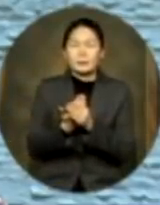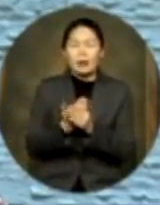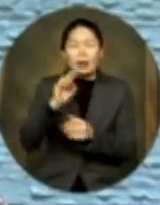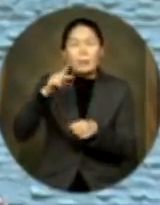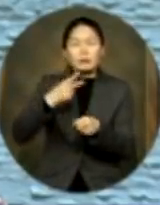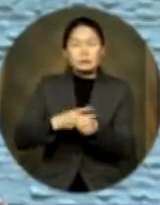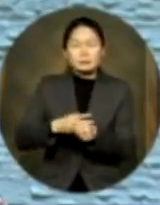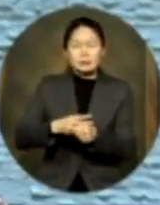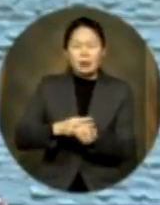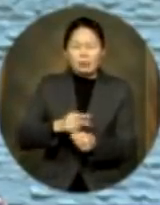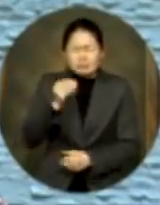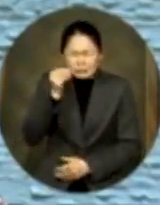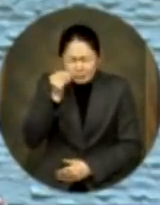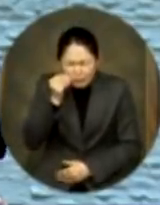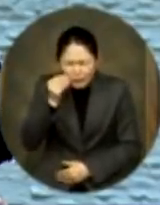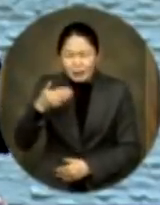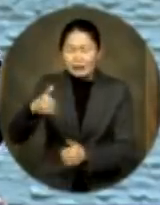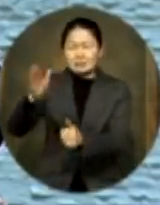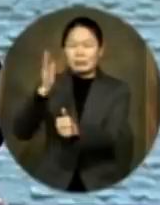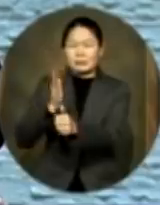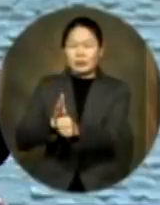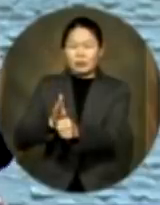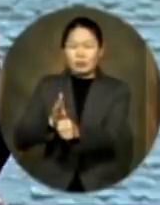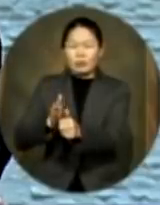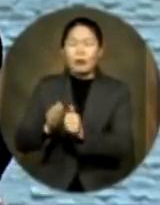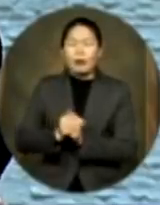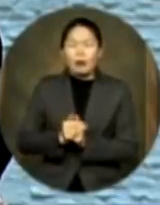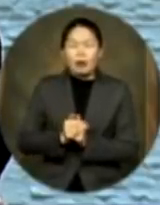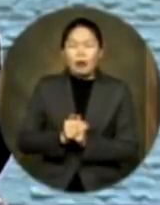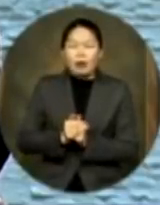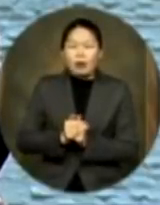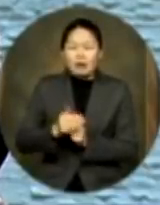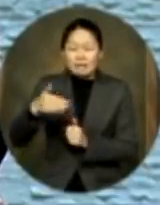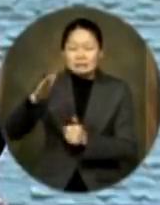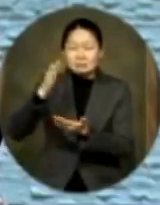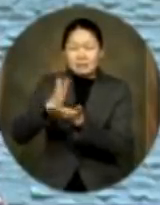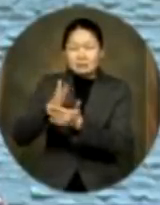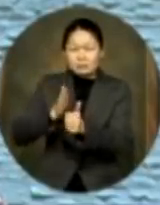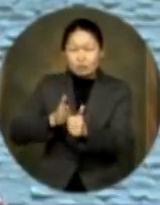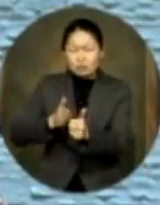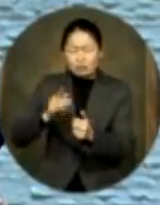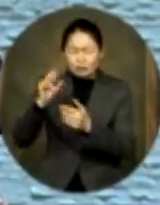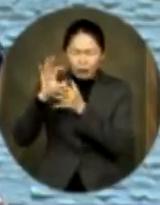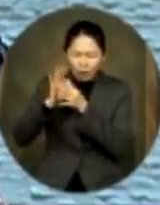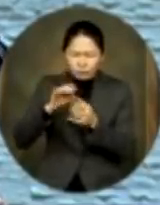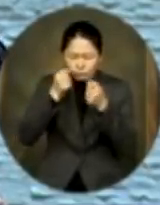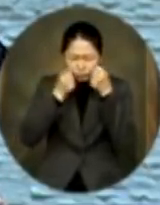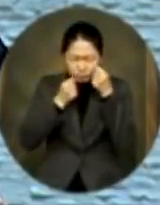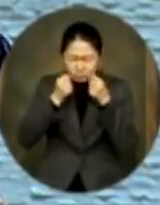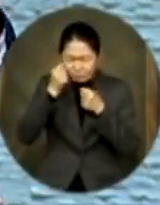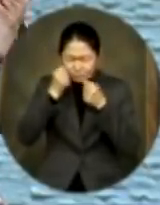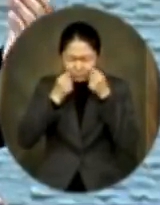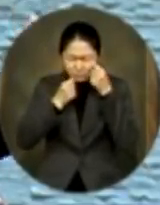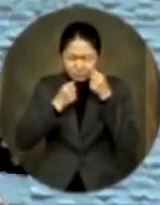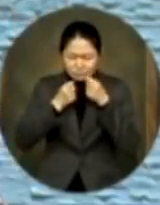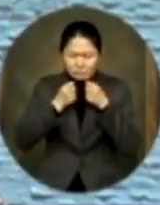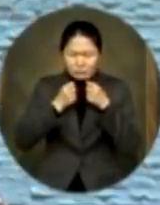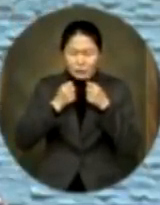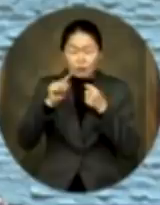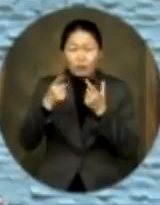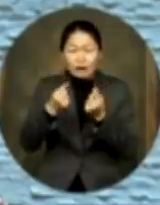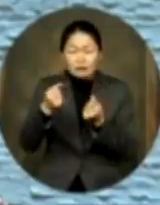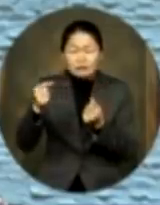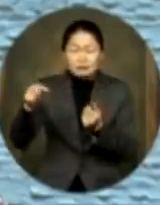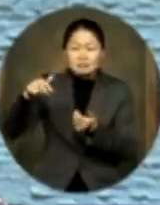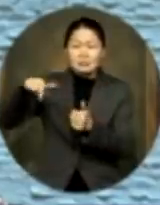찾아올 제발 가지 마세요 그러면서 다 울었어요 잘 이런 형편이 되는 이런 도대체